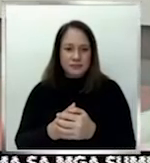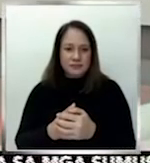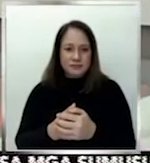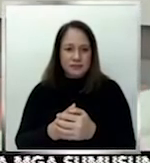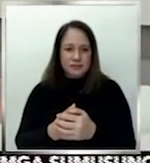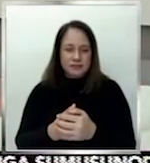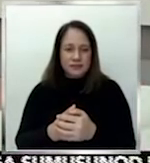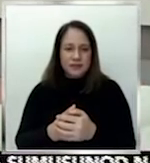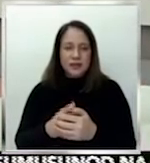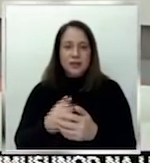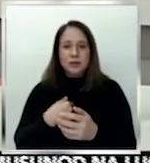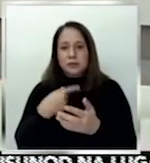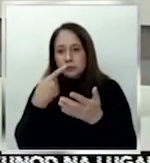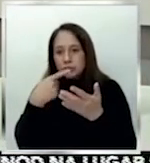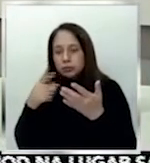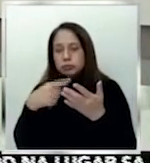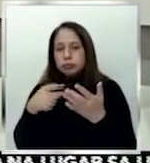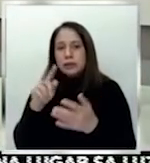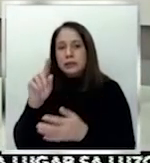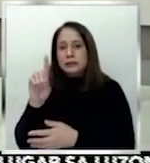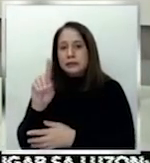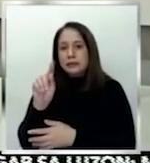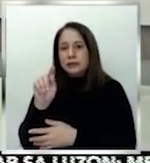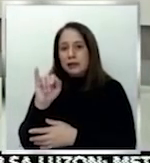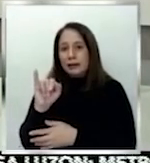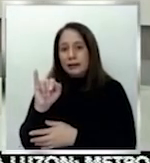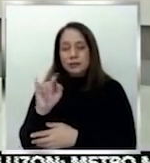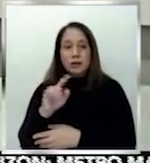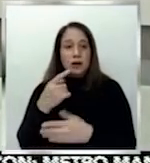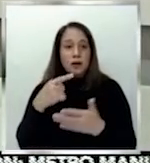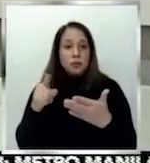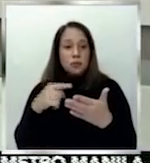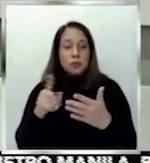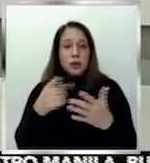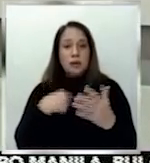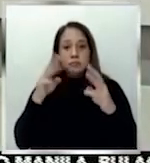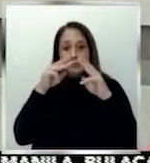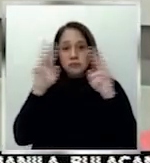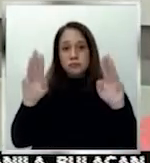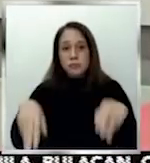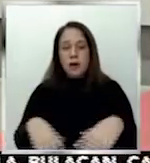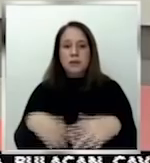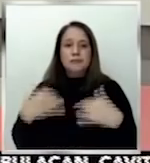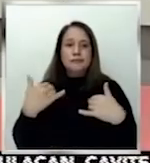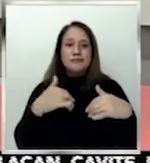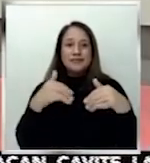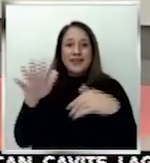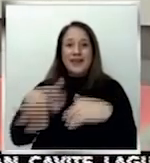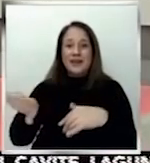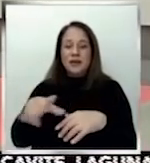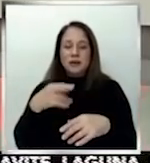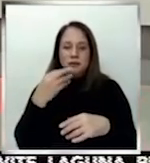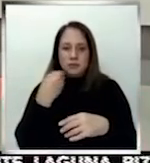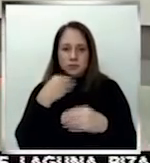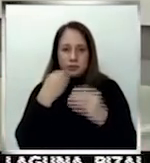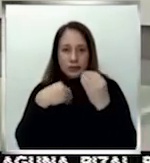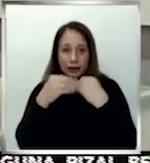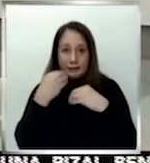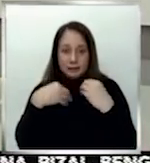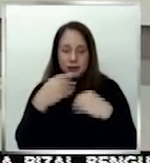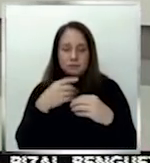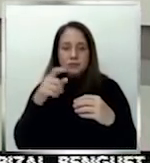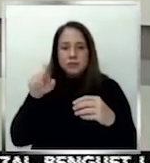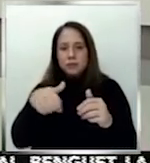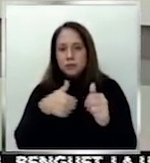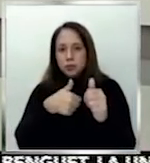Sinuyod ng Department of Trade and Industry o DTI ang ilang mall, palaruan at kainan para tiyaking nasusunod at